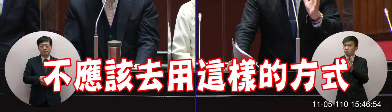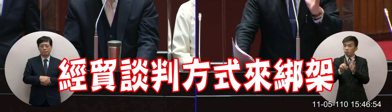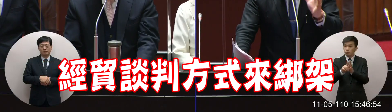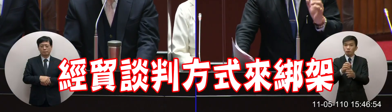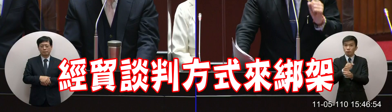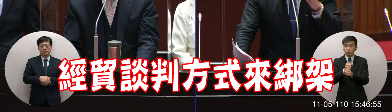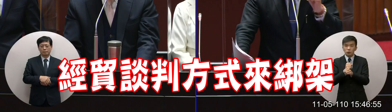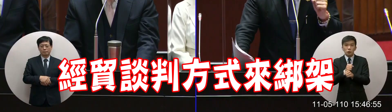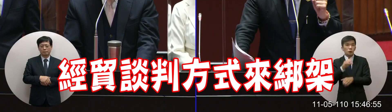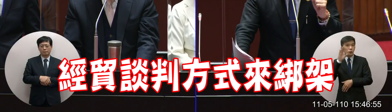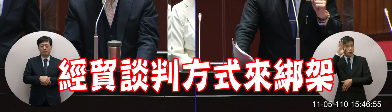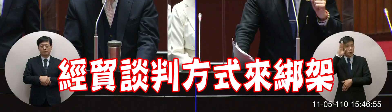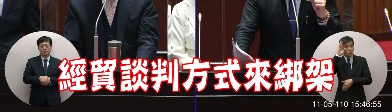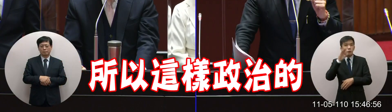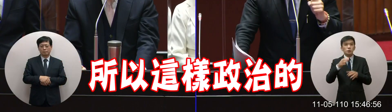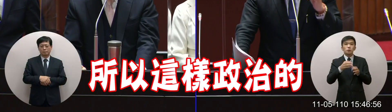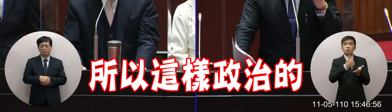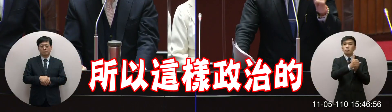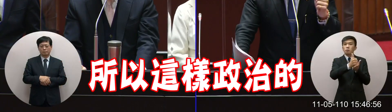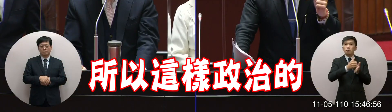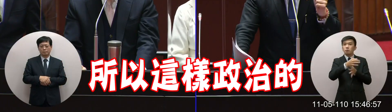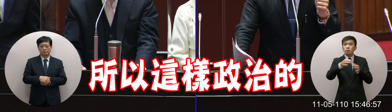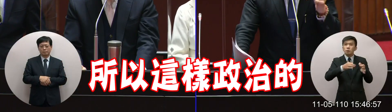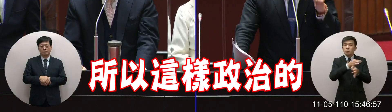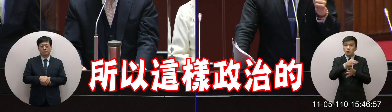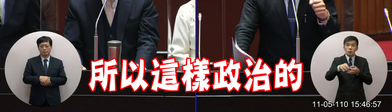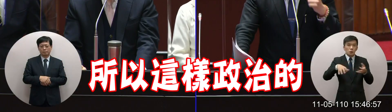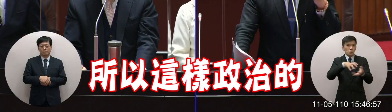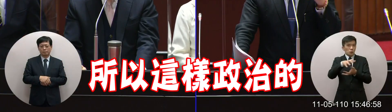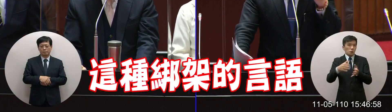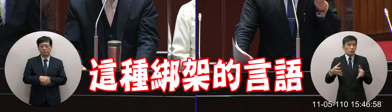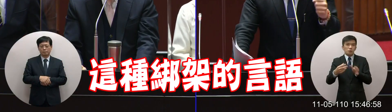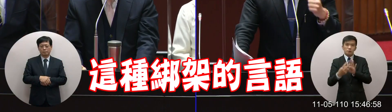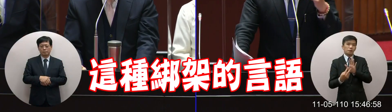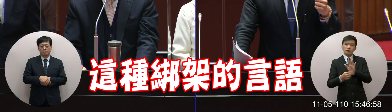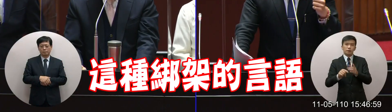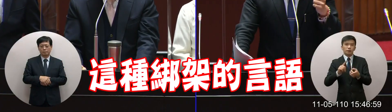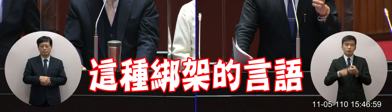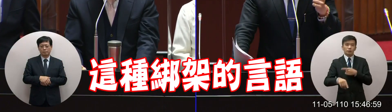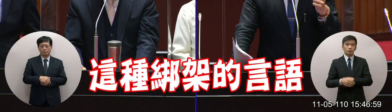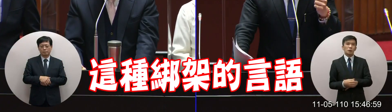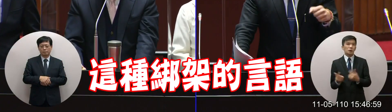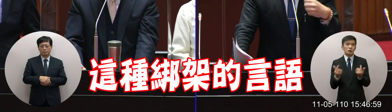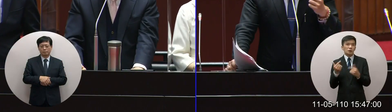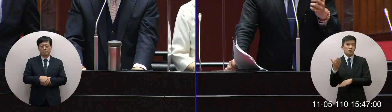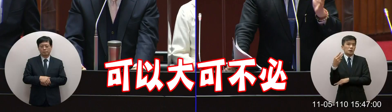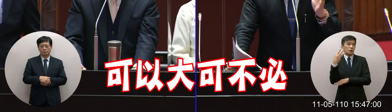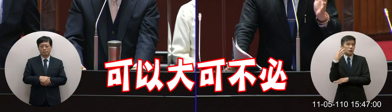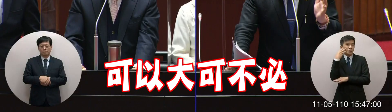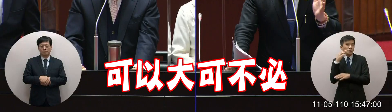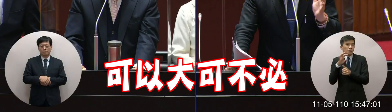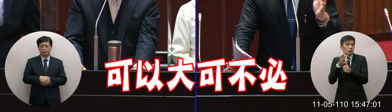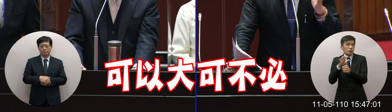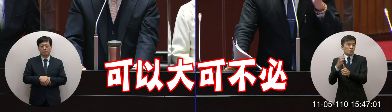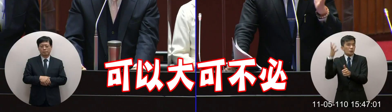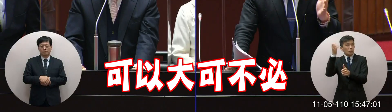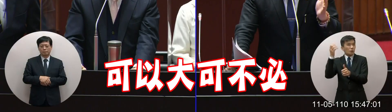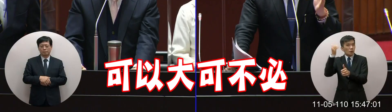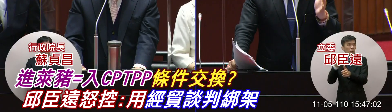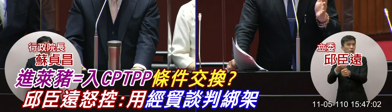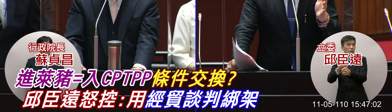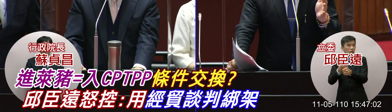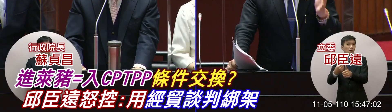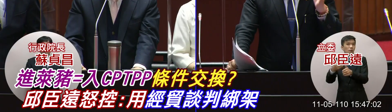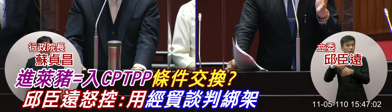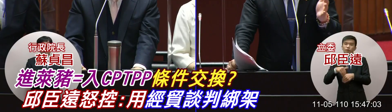的方式，经贸谈判的方式来绑架哈，所以这样子政治的这种绑架的这种言语哈，我认为可以大可不必。我们还是回归